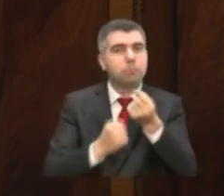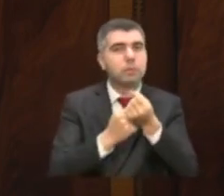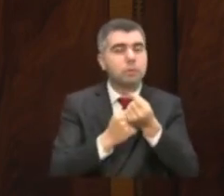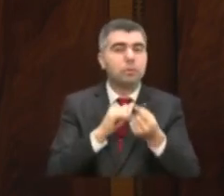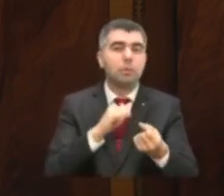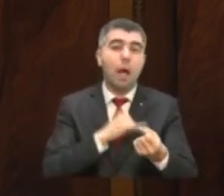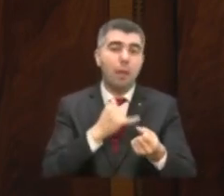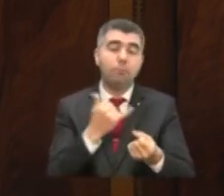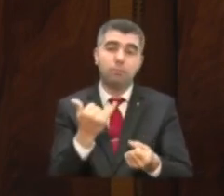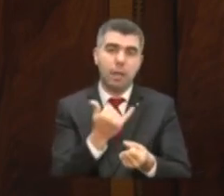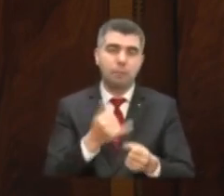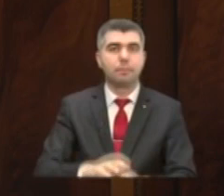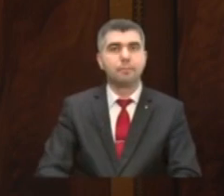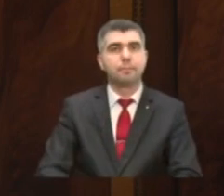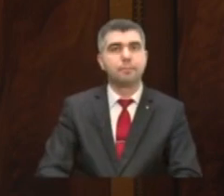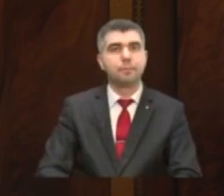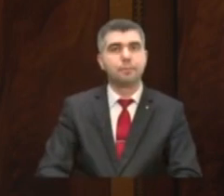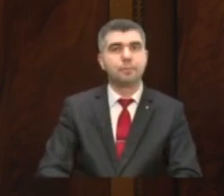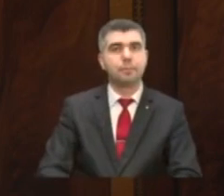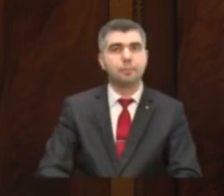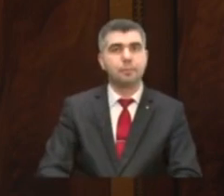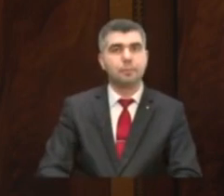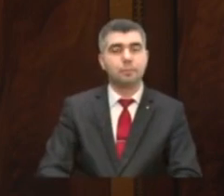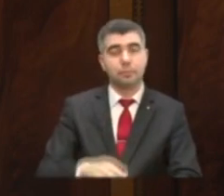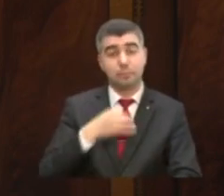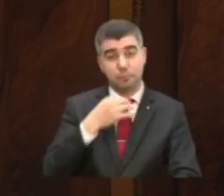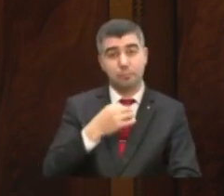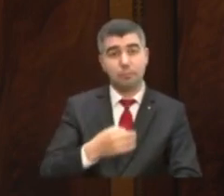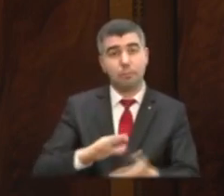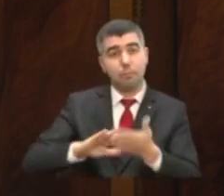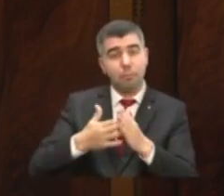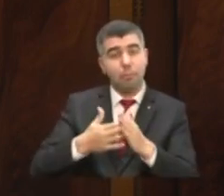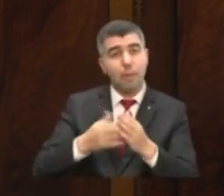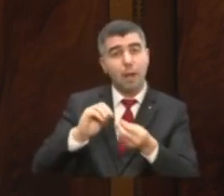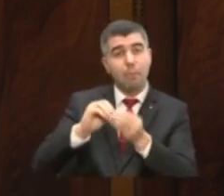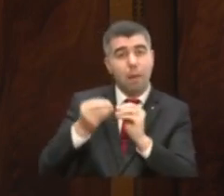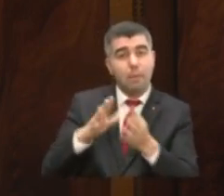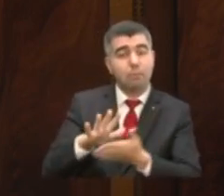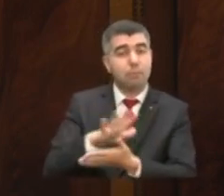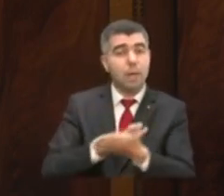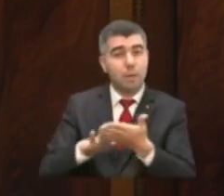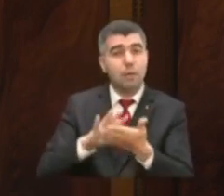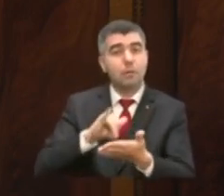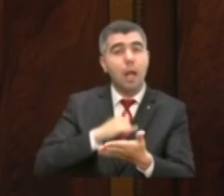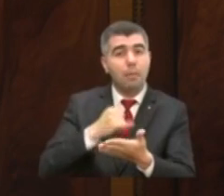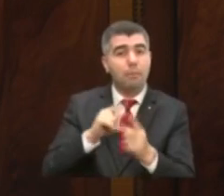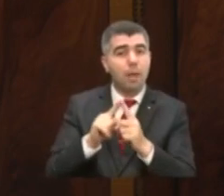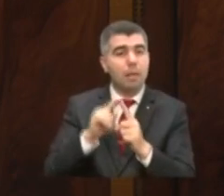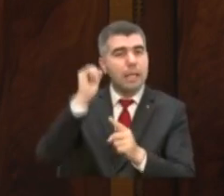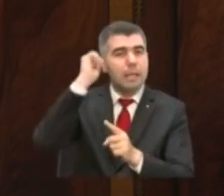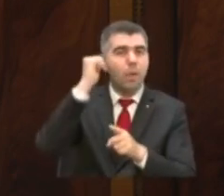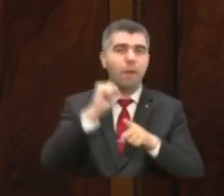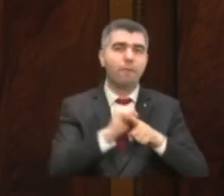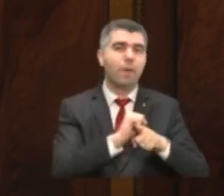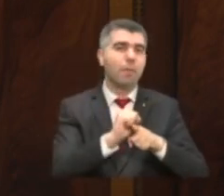الحكومي. على ما يبدو واللي كيظهر لي أن الإشكال الحقيقي لمشكل الشباب هو منظومة التربية والتكوين التي